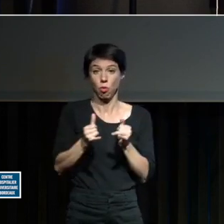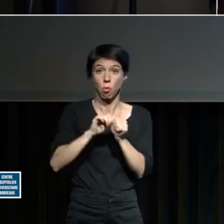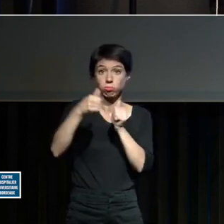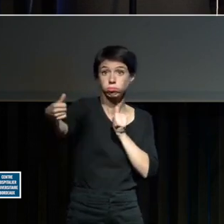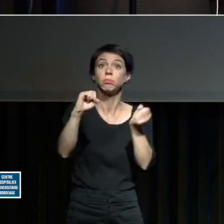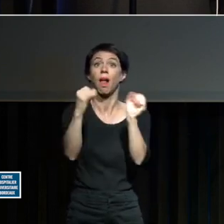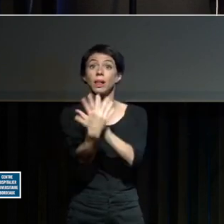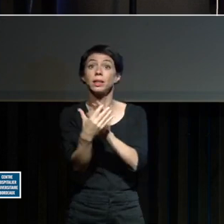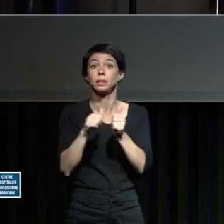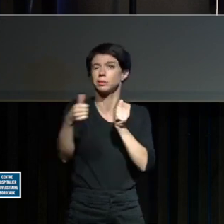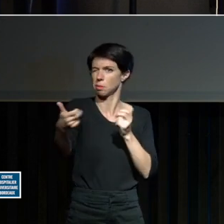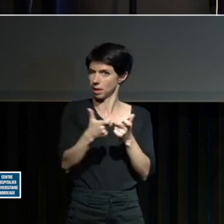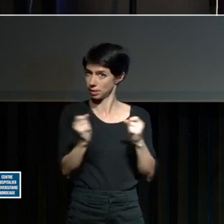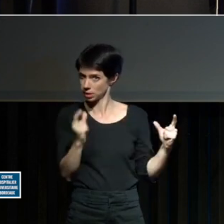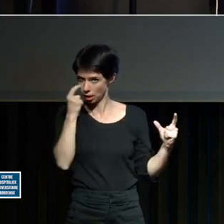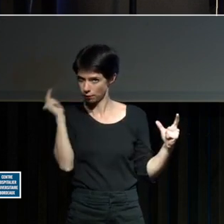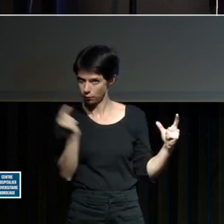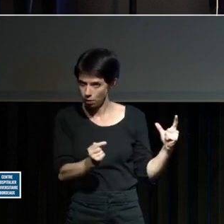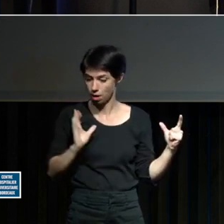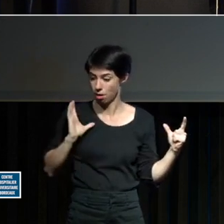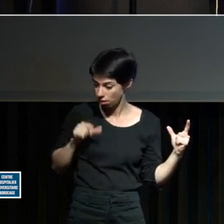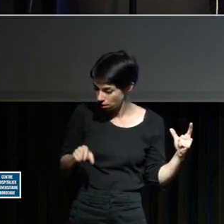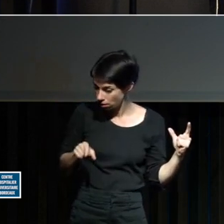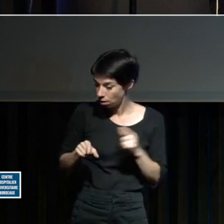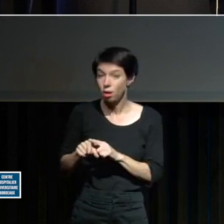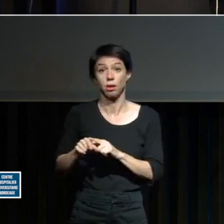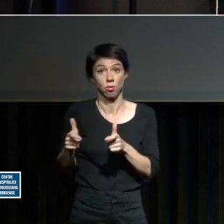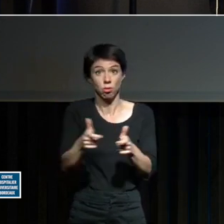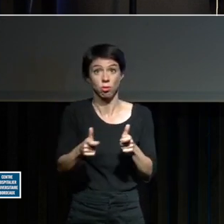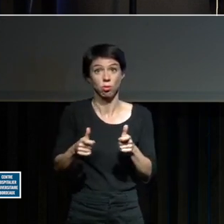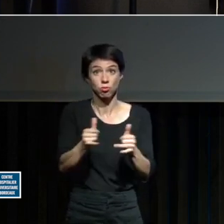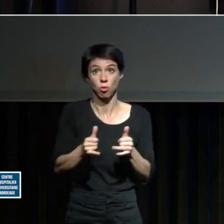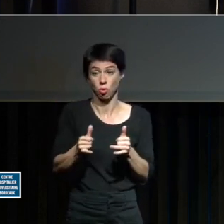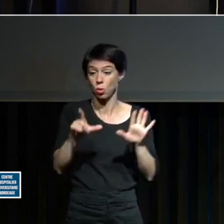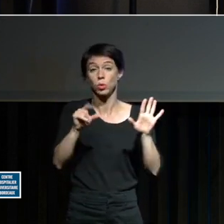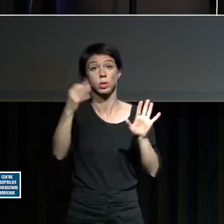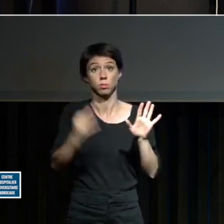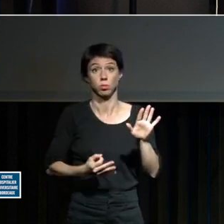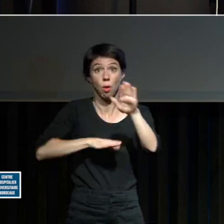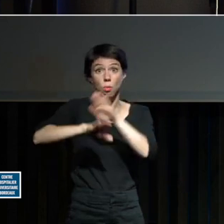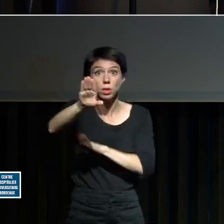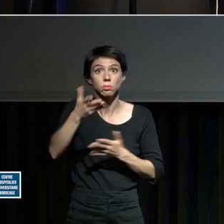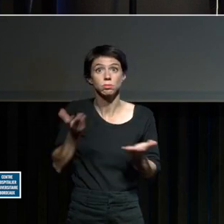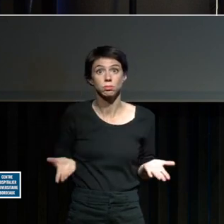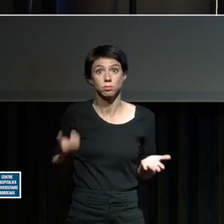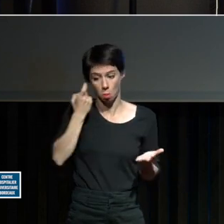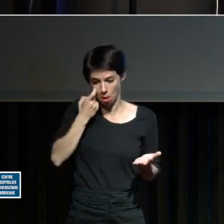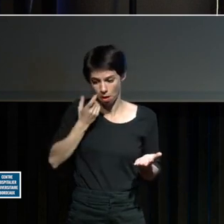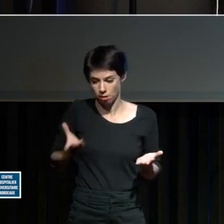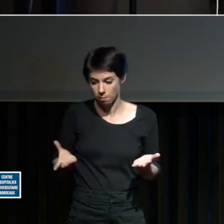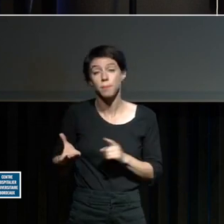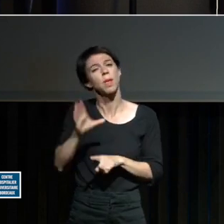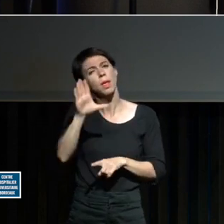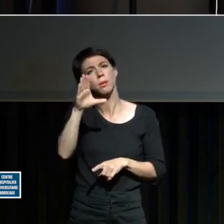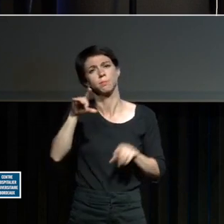avec, comme vous le voyez sur la diapositive, une augmentation de 70 à 75% de ces jeux. Alors qu'il faut le rappeler,